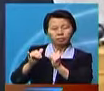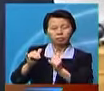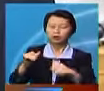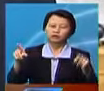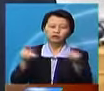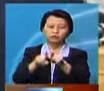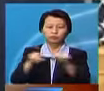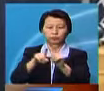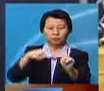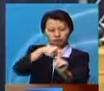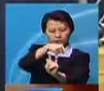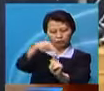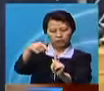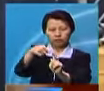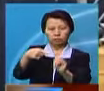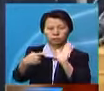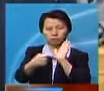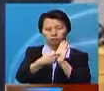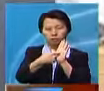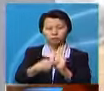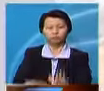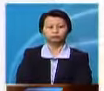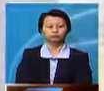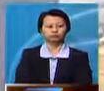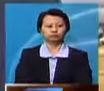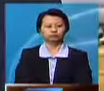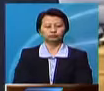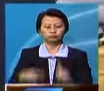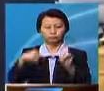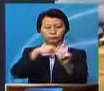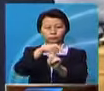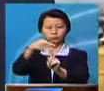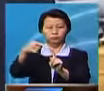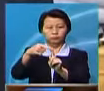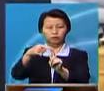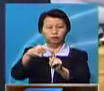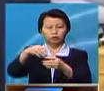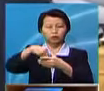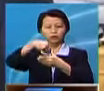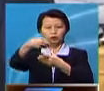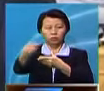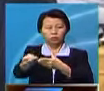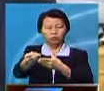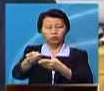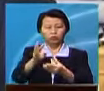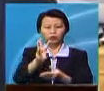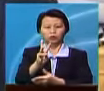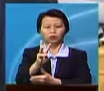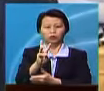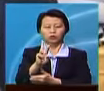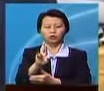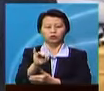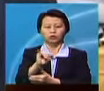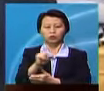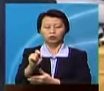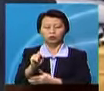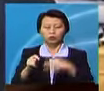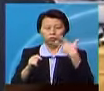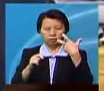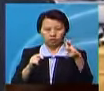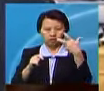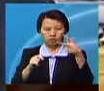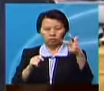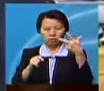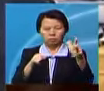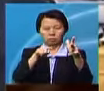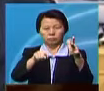seperti mana tarikh seperti berikut. Tarikh keluar REIT ialah pada 13